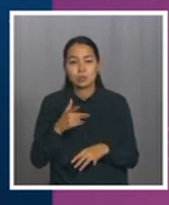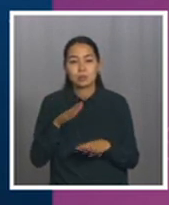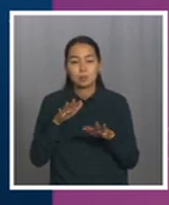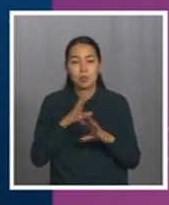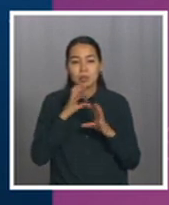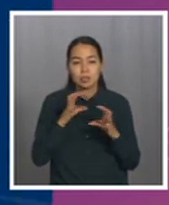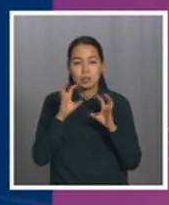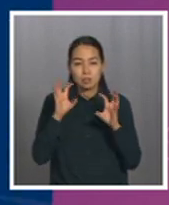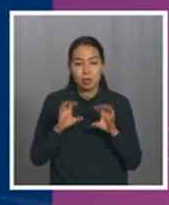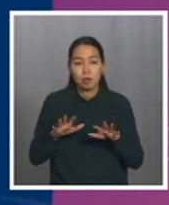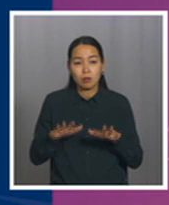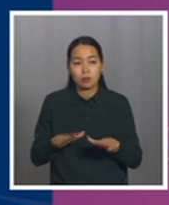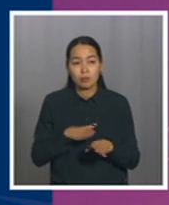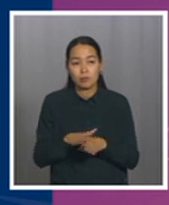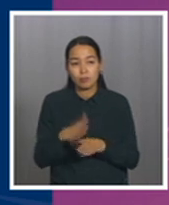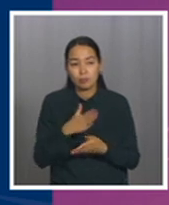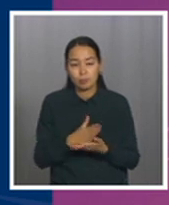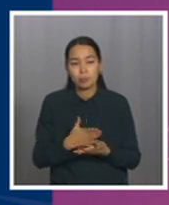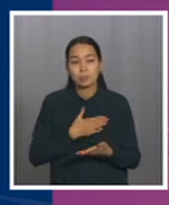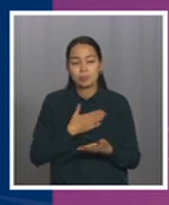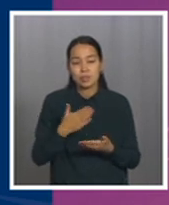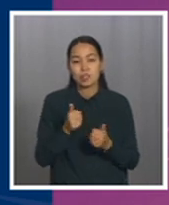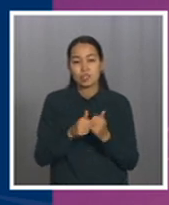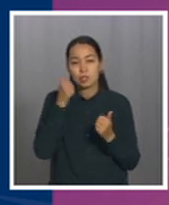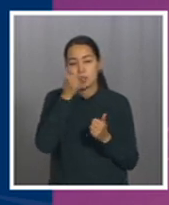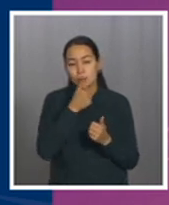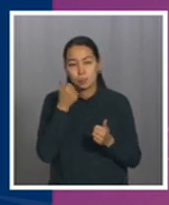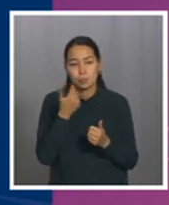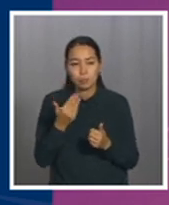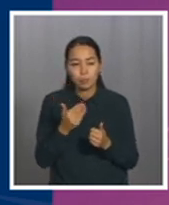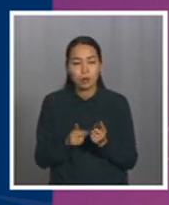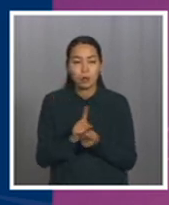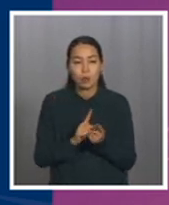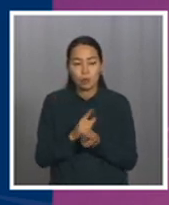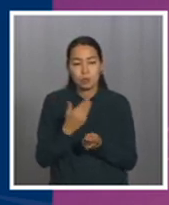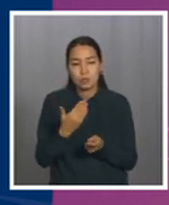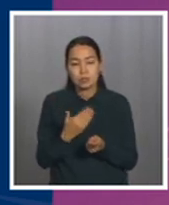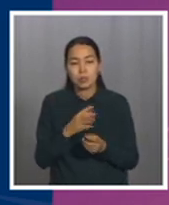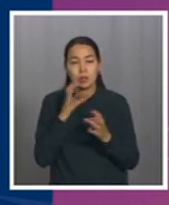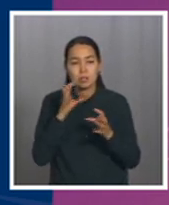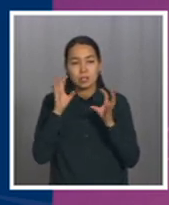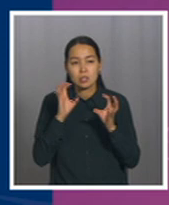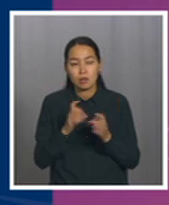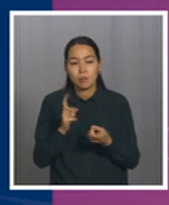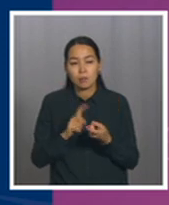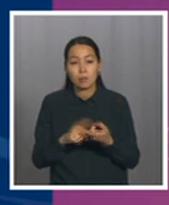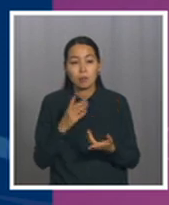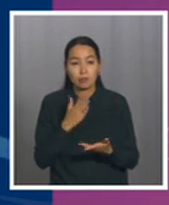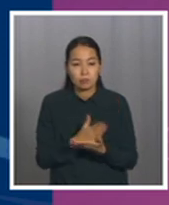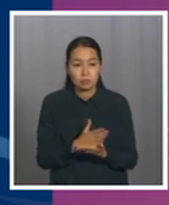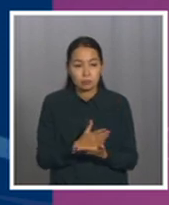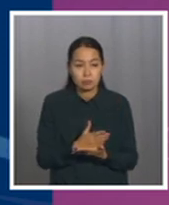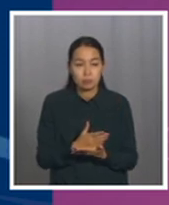заңы орындалады. Біз жыл мезгілдерінің өзгерісі импульс моментінің сақталу заңымен байланысты деп айта аламыз.